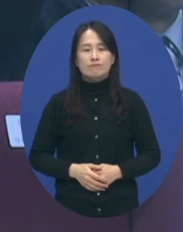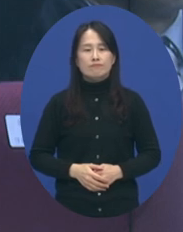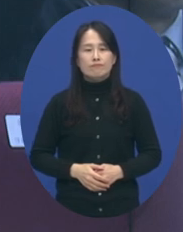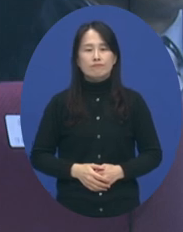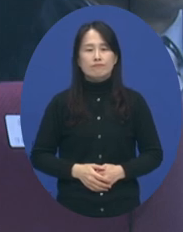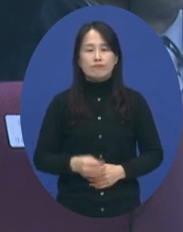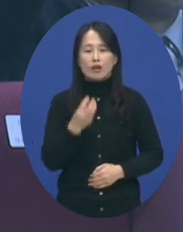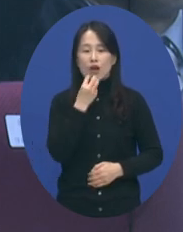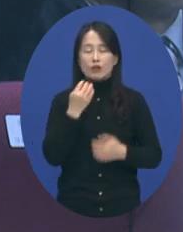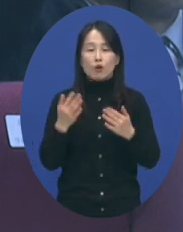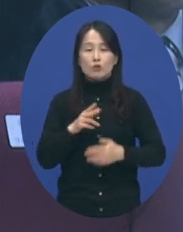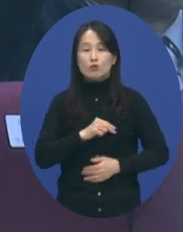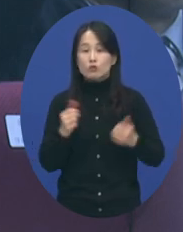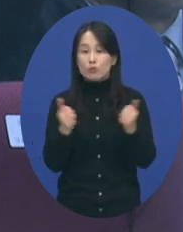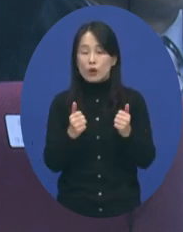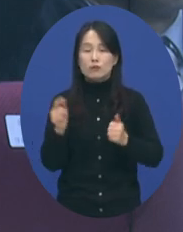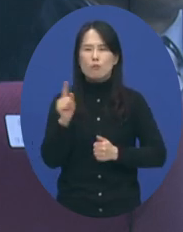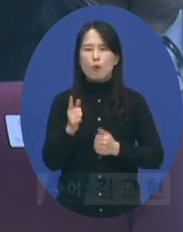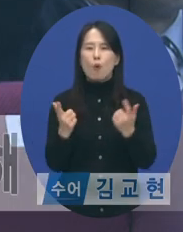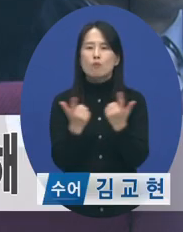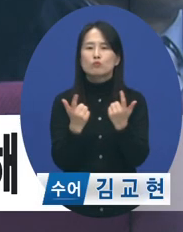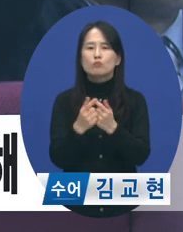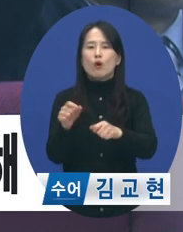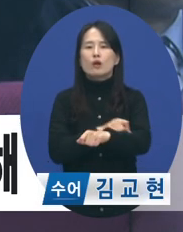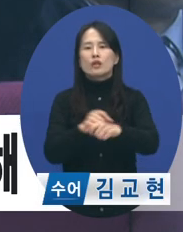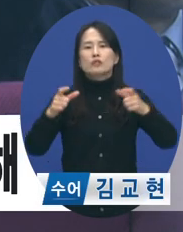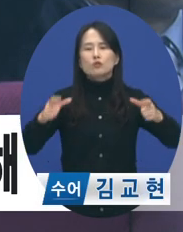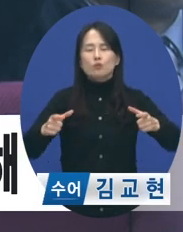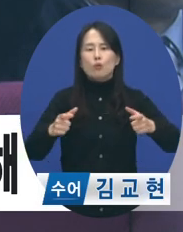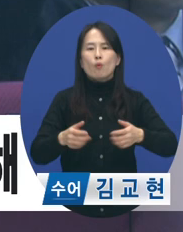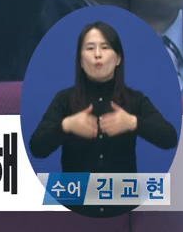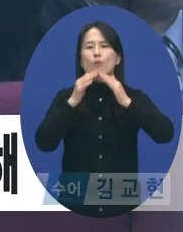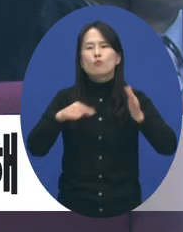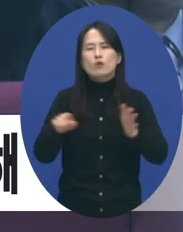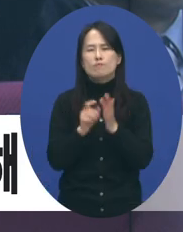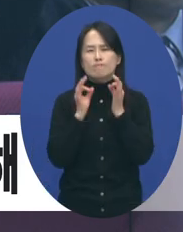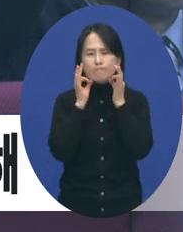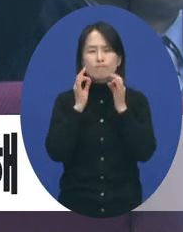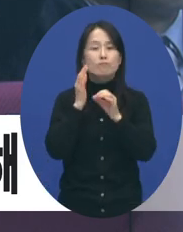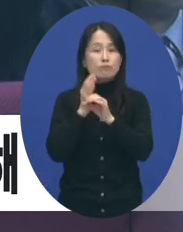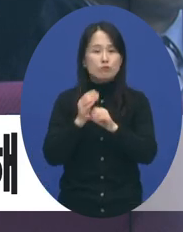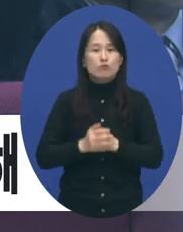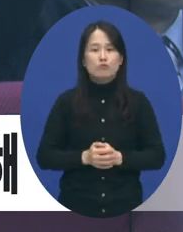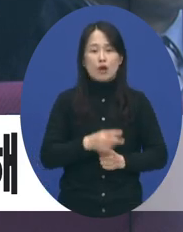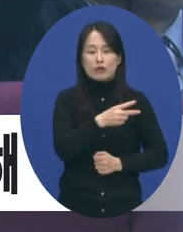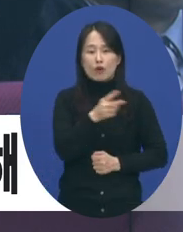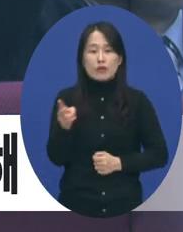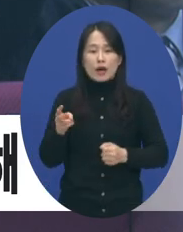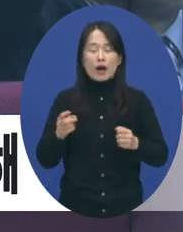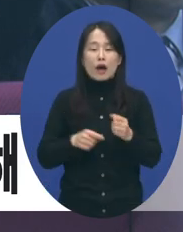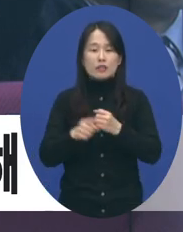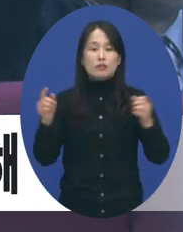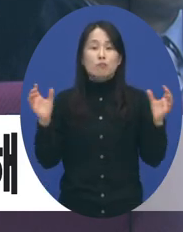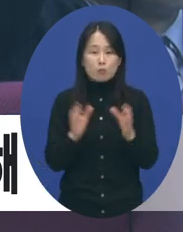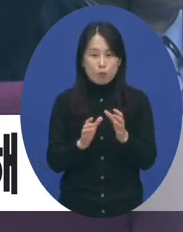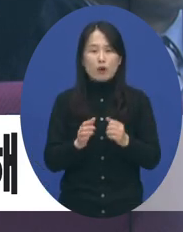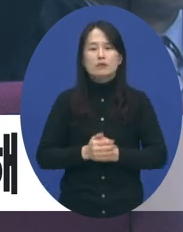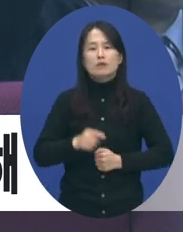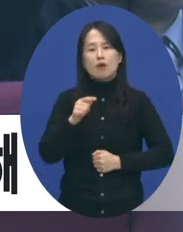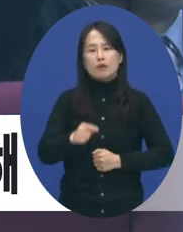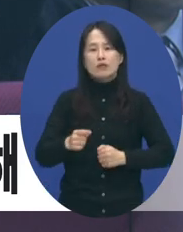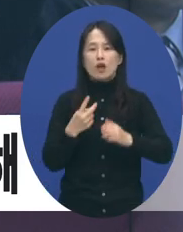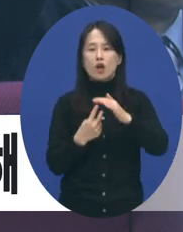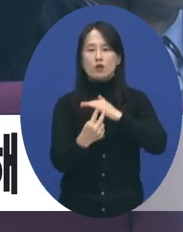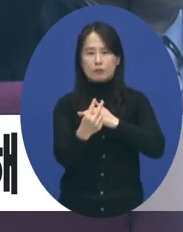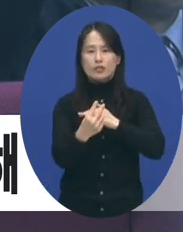경기도의회는 경기북부 특별자치도 추진을 위해 최선을 다하고 있는데요 양당의 뜻을 모아 경기북부 특별자치도 설치